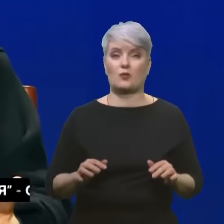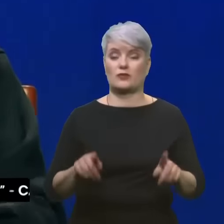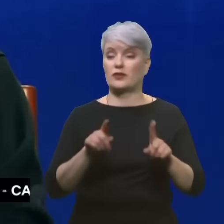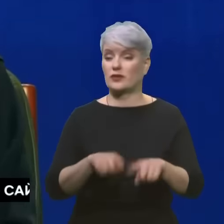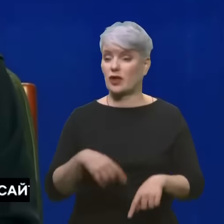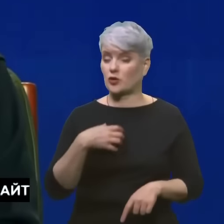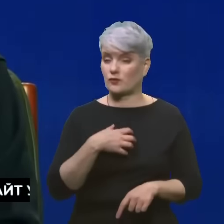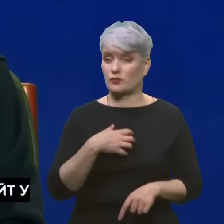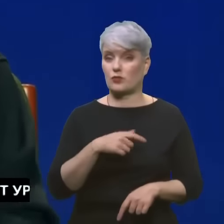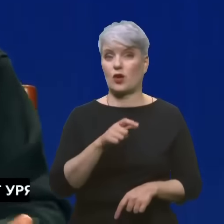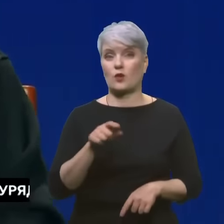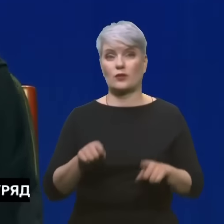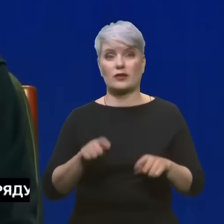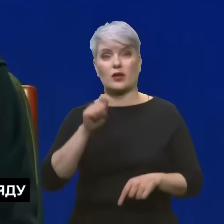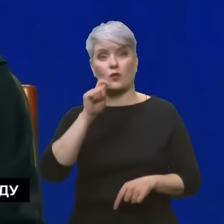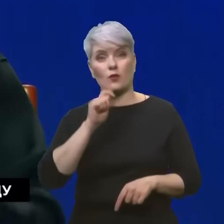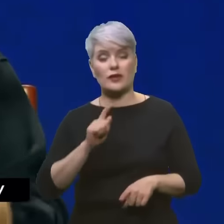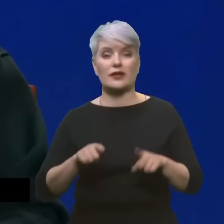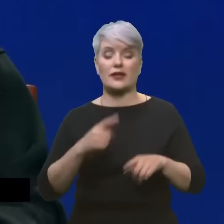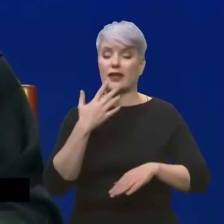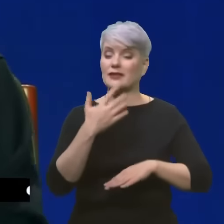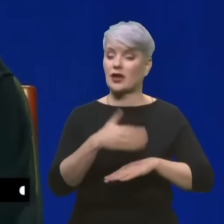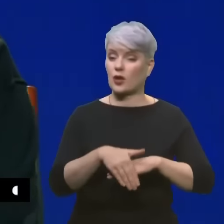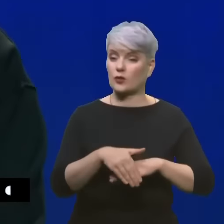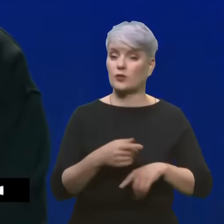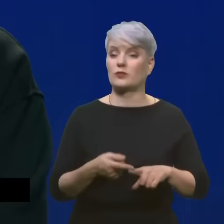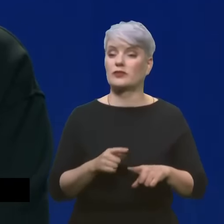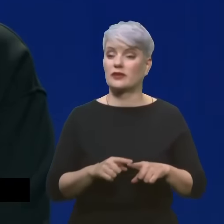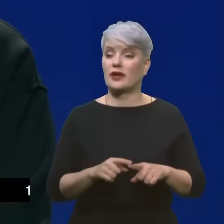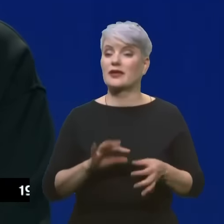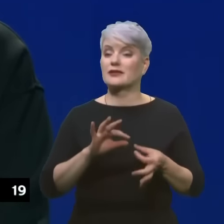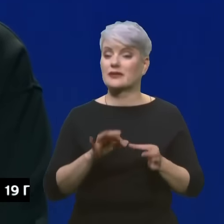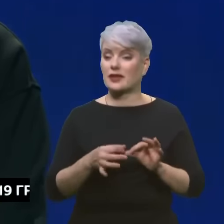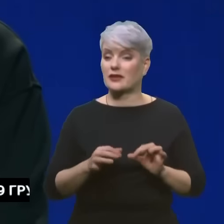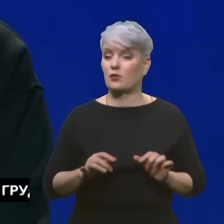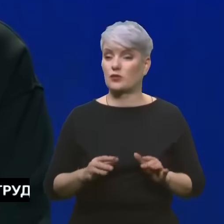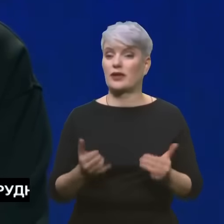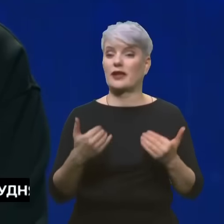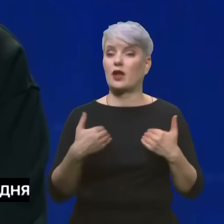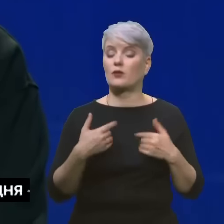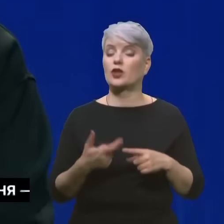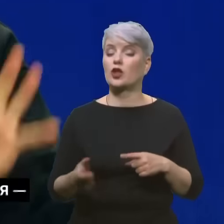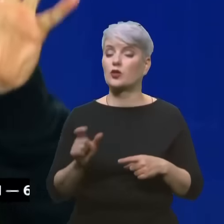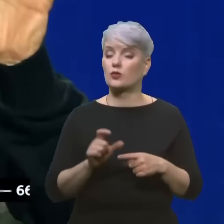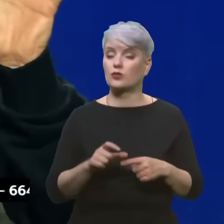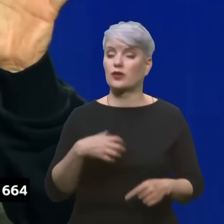є як в Україні, так є вони і за кордонами. Це такий складний процес. Тобто для мене дуже